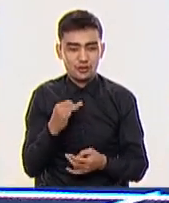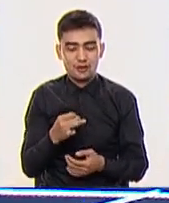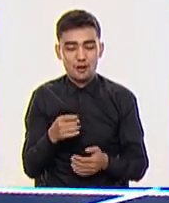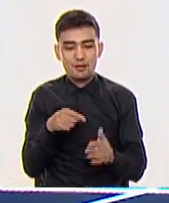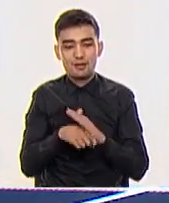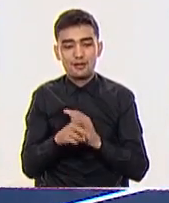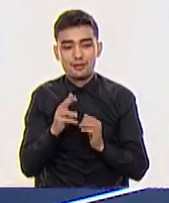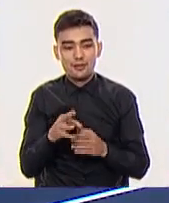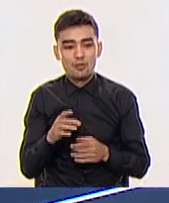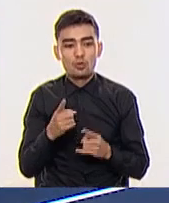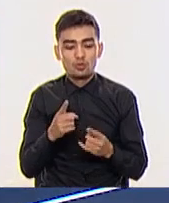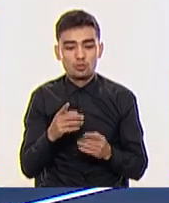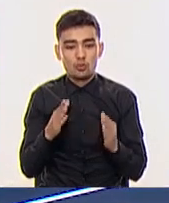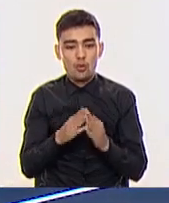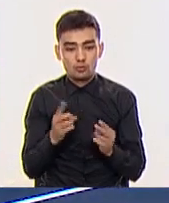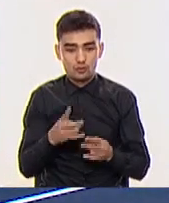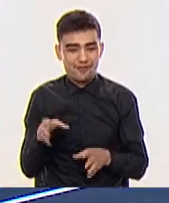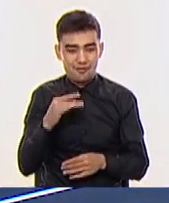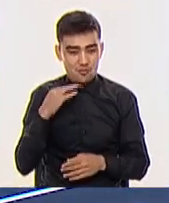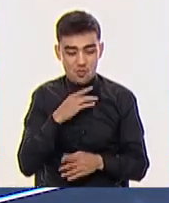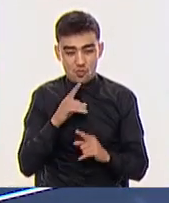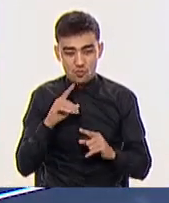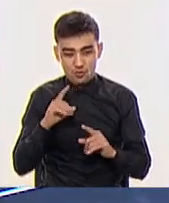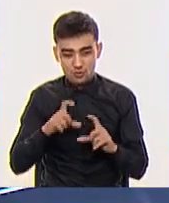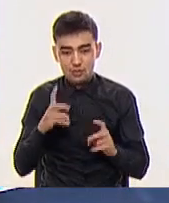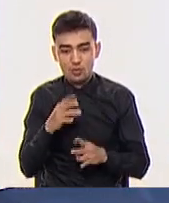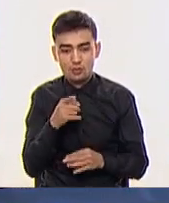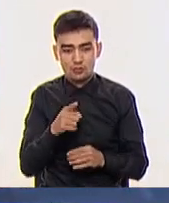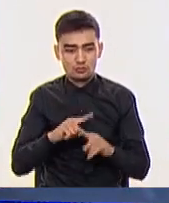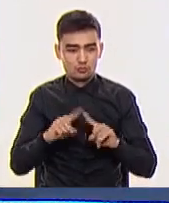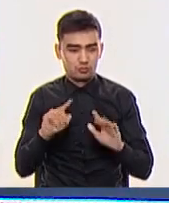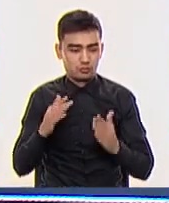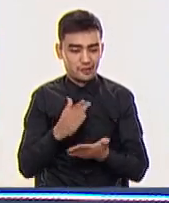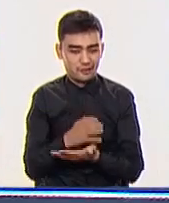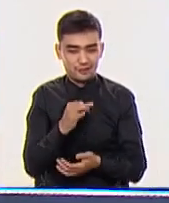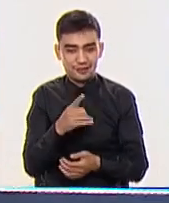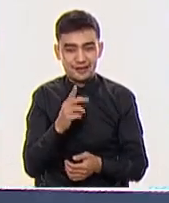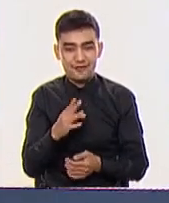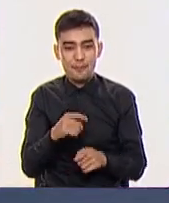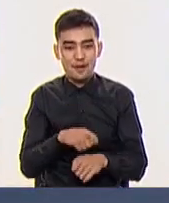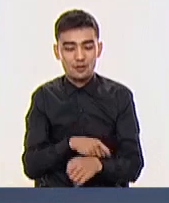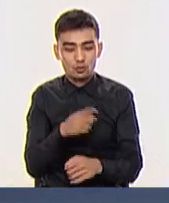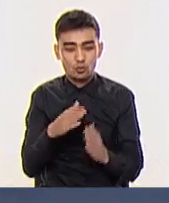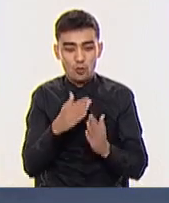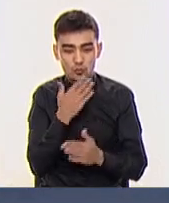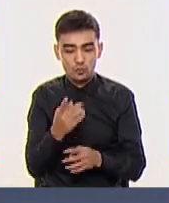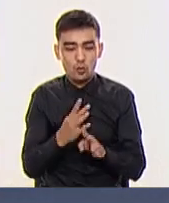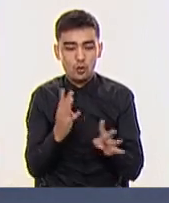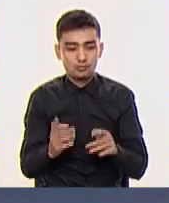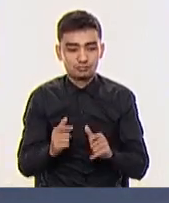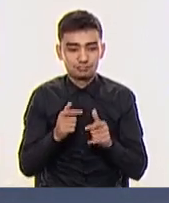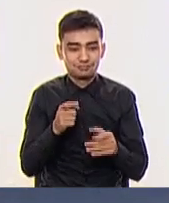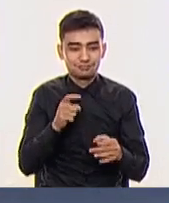жилье нужно очень многим, но здесь особый случай. Из-за отсутствия квадратных метров он не может встать на очередь